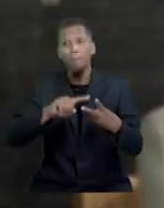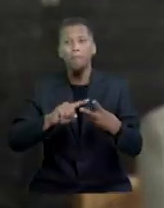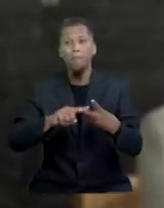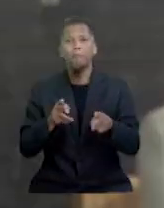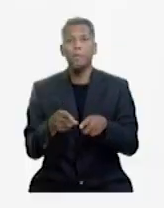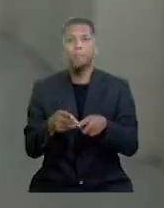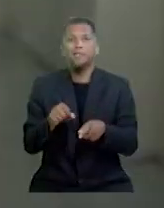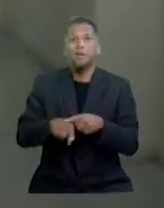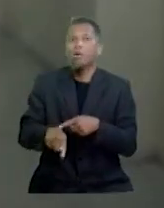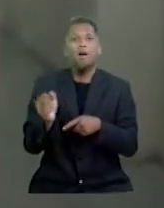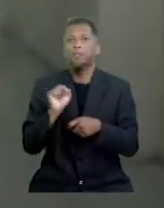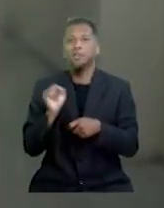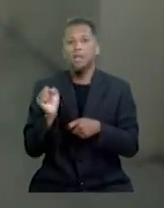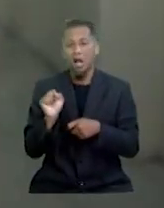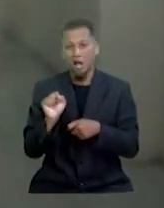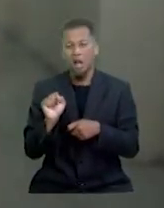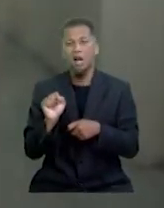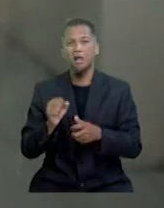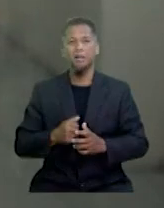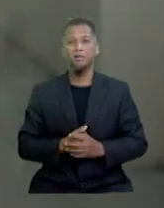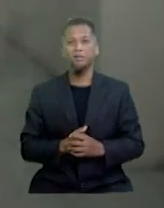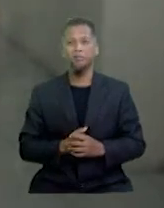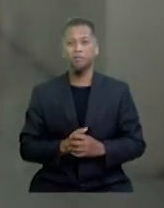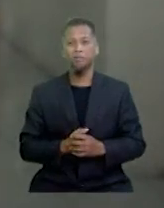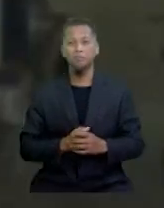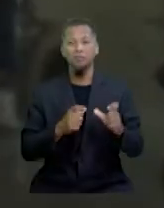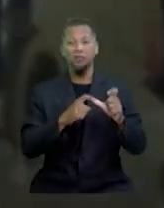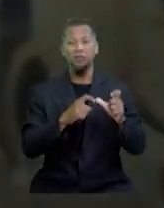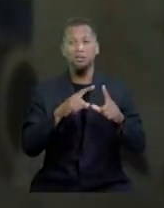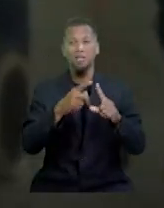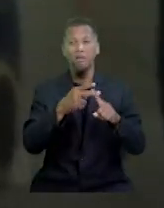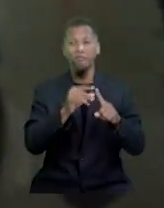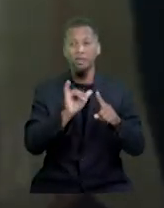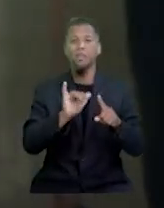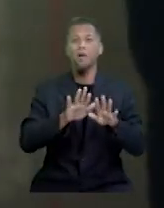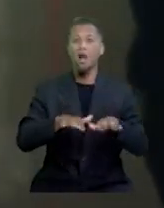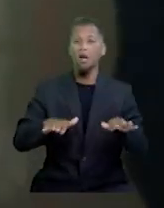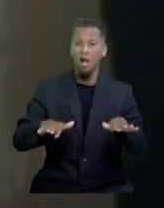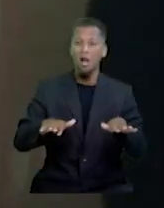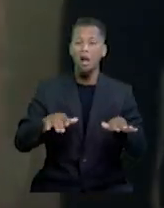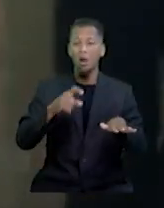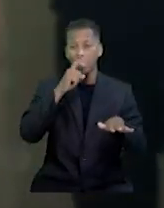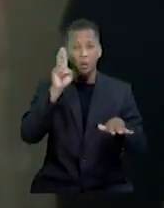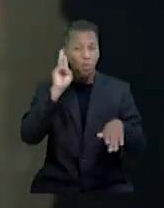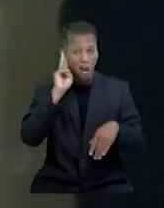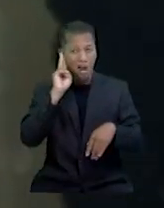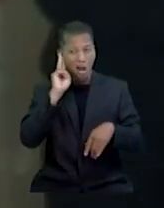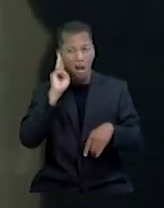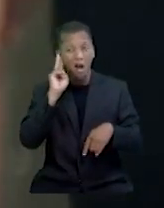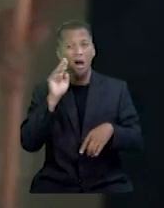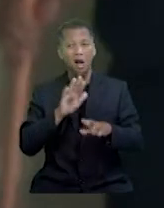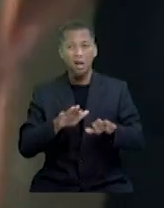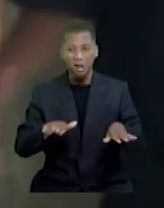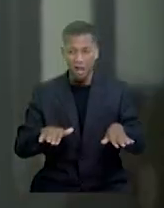air kecil. Kini Savitri bersama puluhan orang tua anak penderita gagal ginjal akut mencari keadilan.